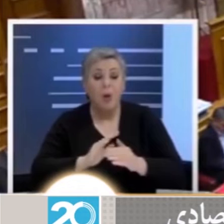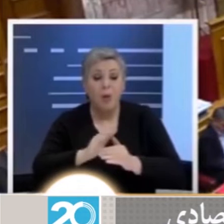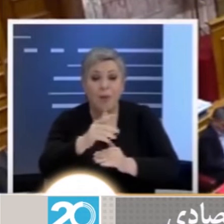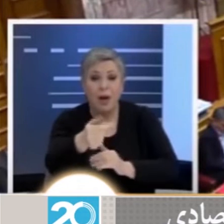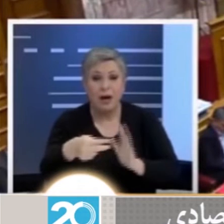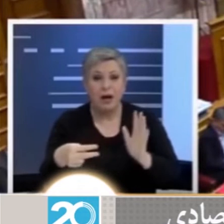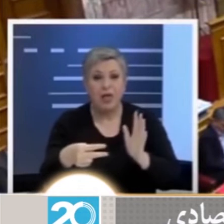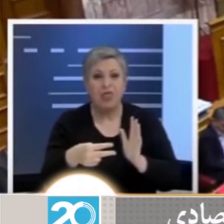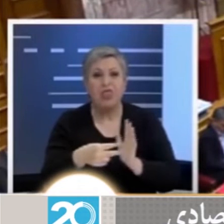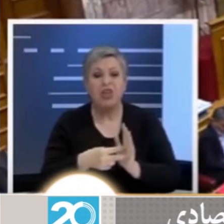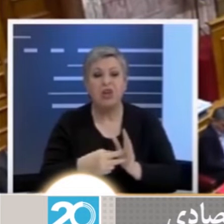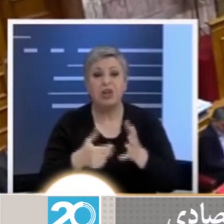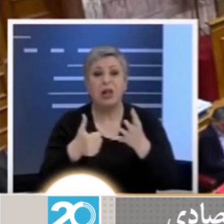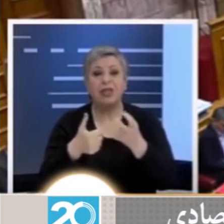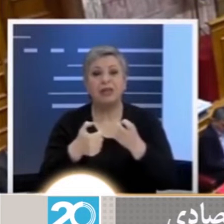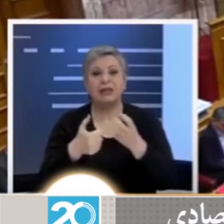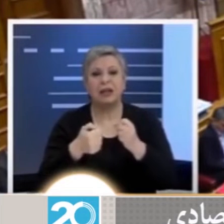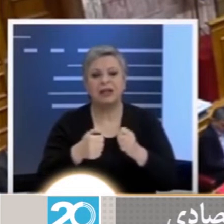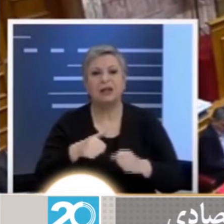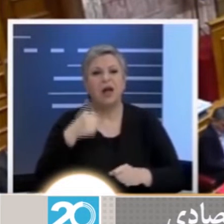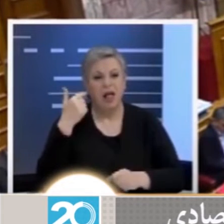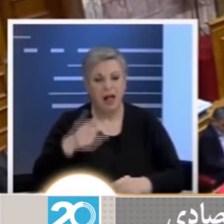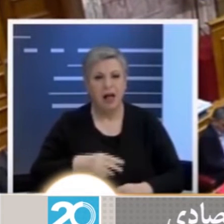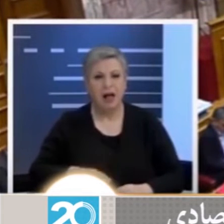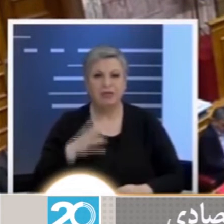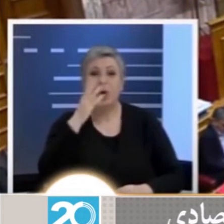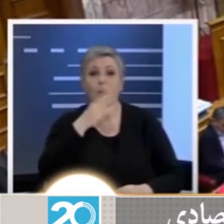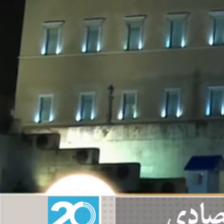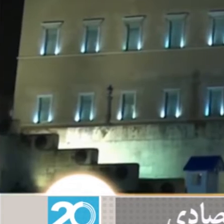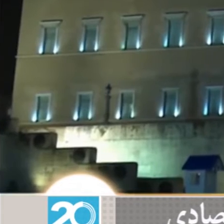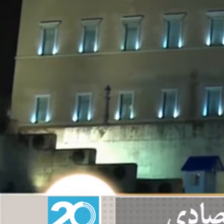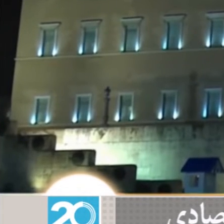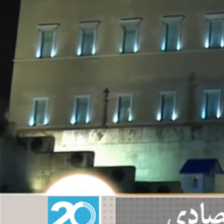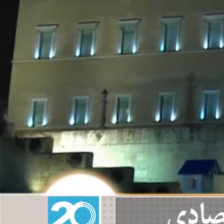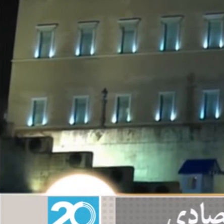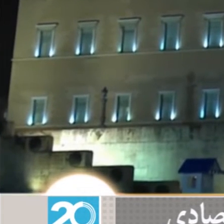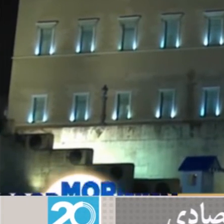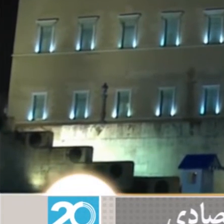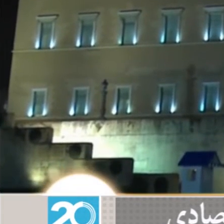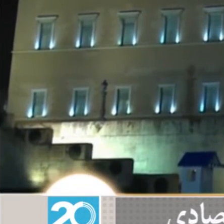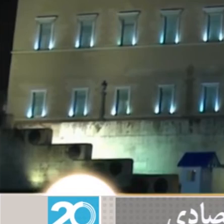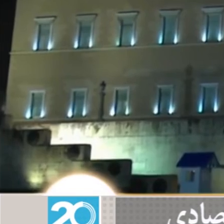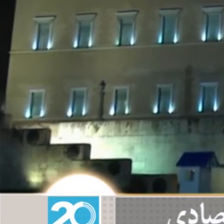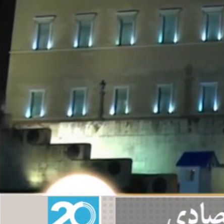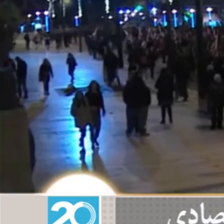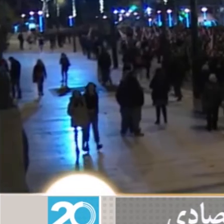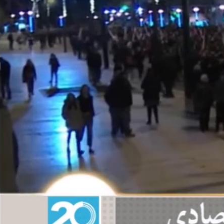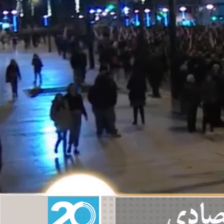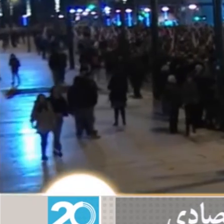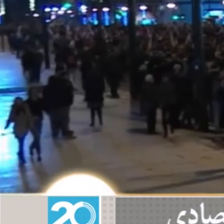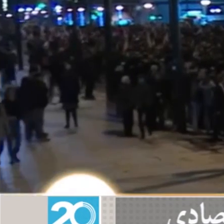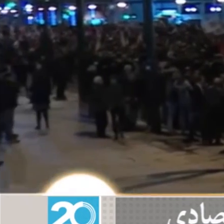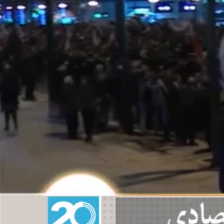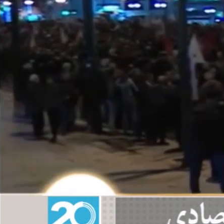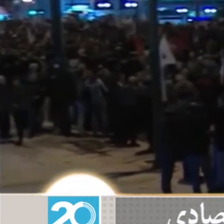موارد مثبتی هم وجود دارد و کاهش حقوق‌ها وارد نشده است، ولی اتحادیه‌های کارگری خوشحال نیستند. آنها